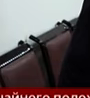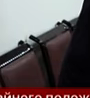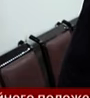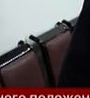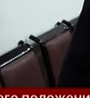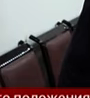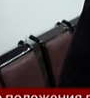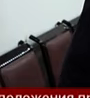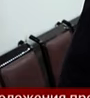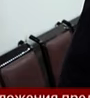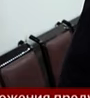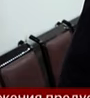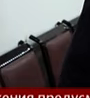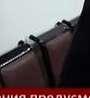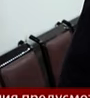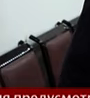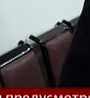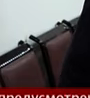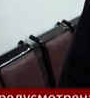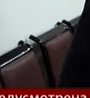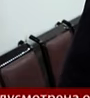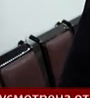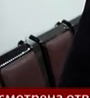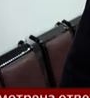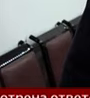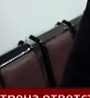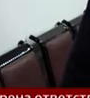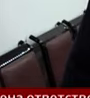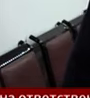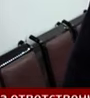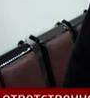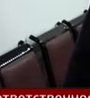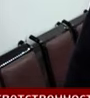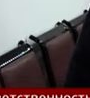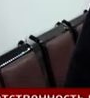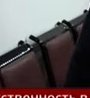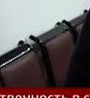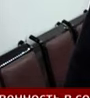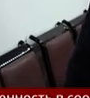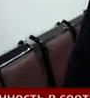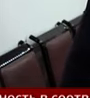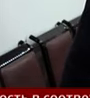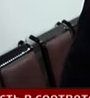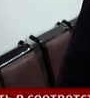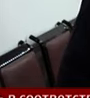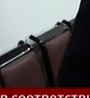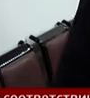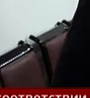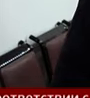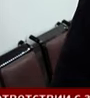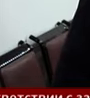социальной ситуации в стране. Сейчас прежде всего необходимо всем остановиться,